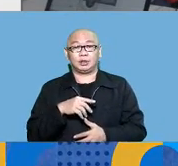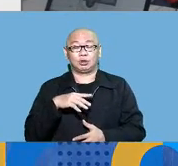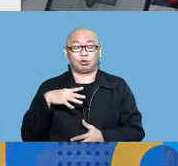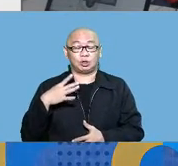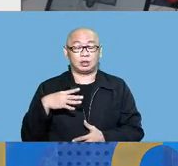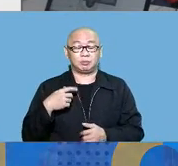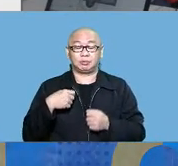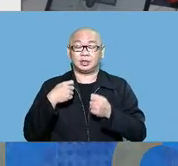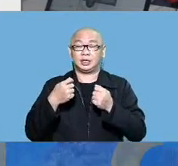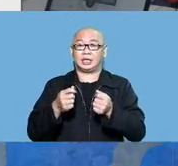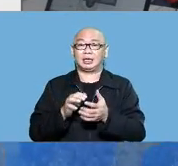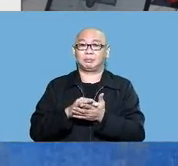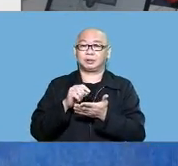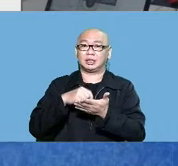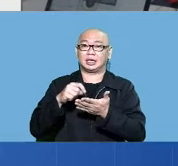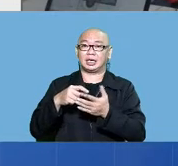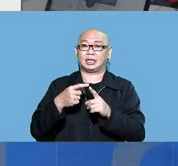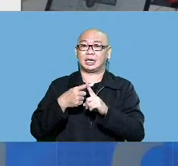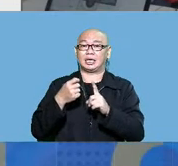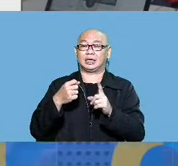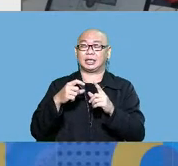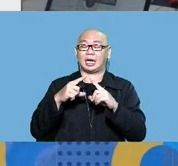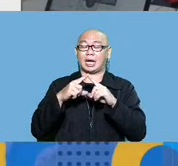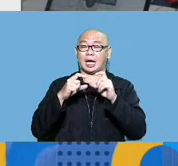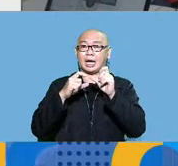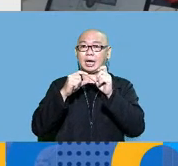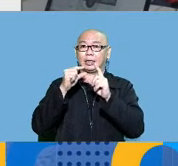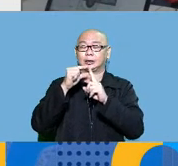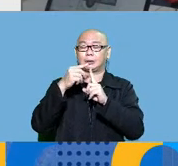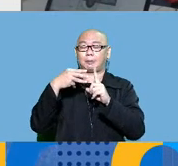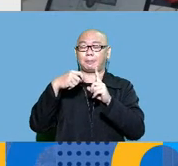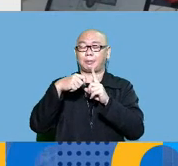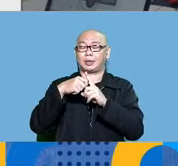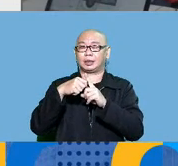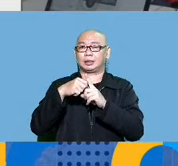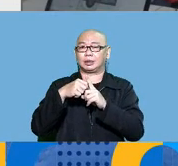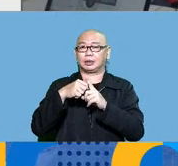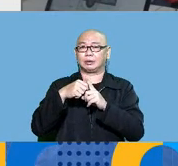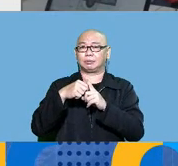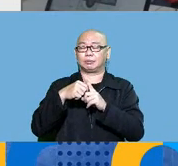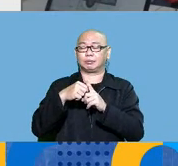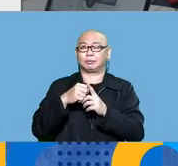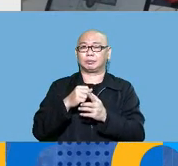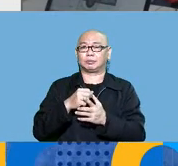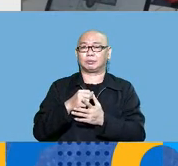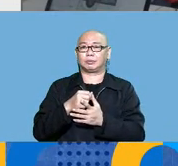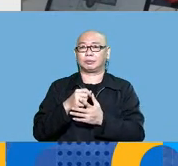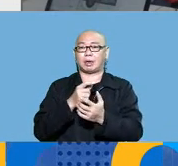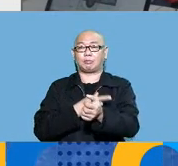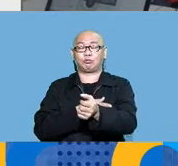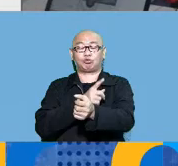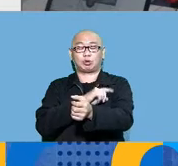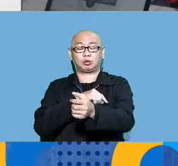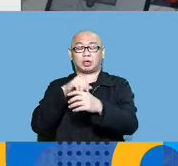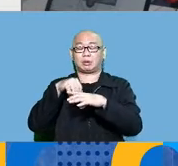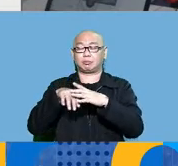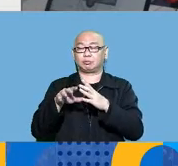memberikan penilaian dari aspek performance mereka, kedalaman penguasaan materi,